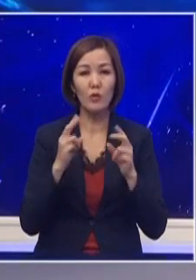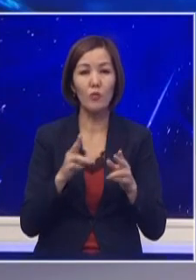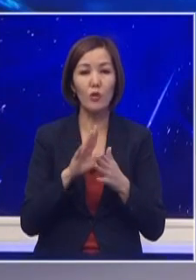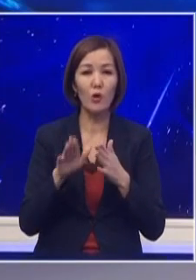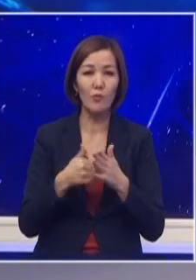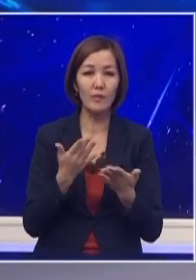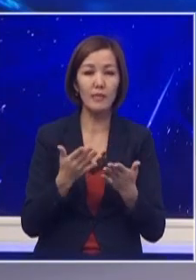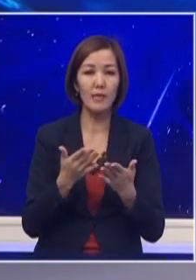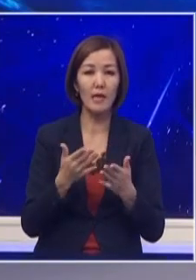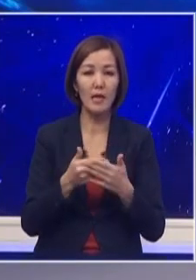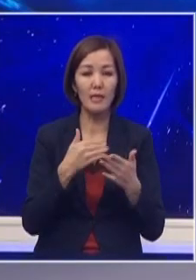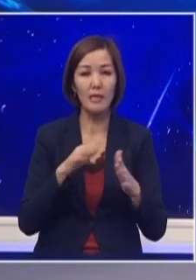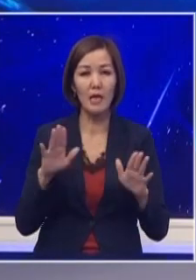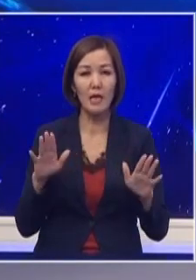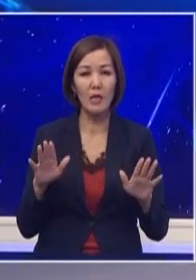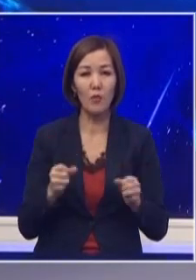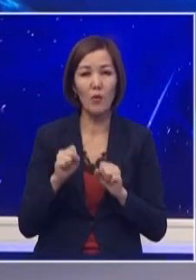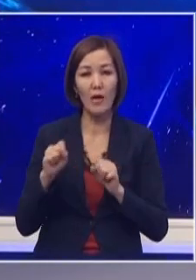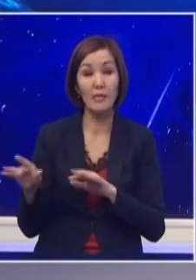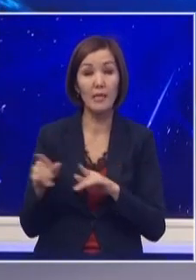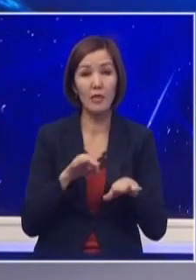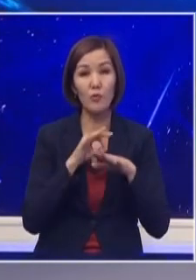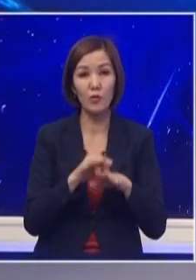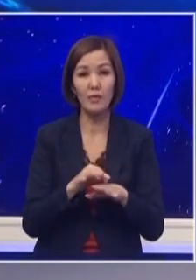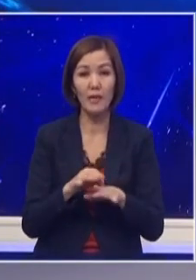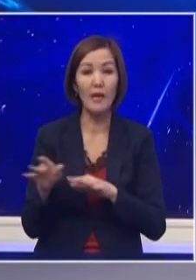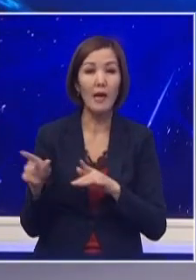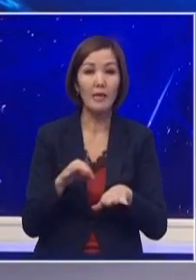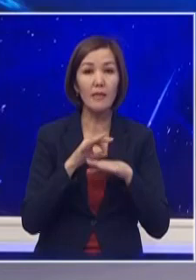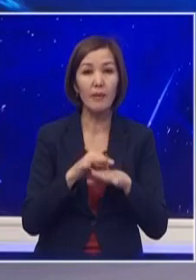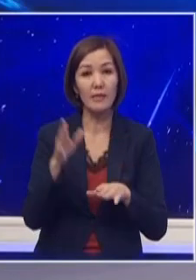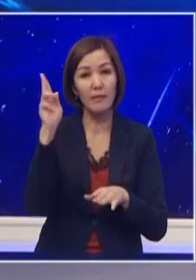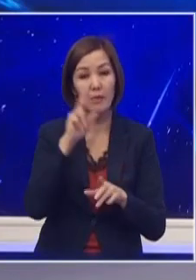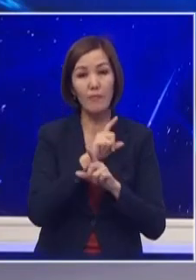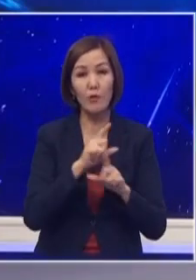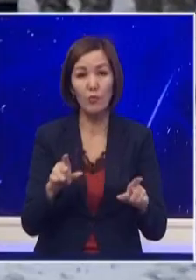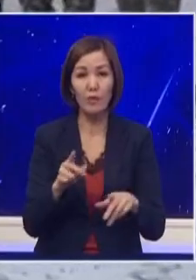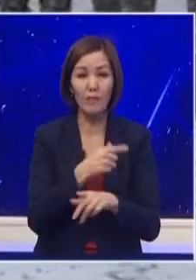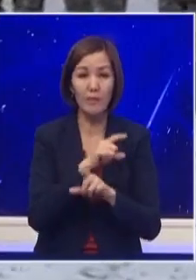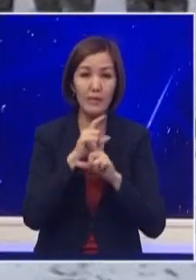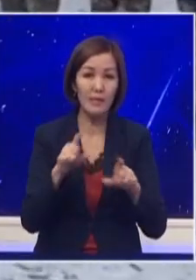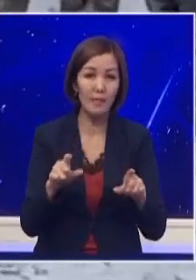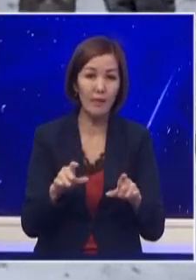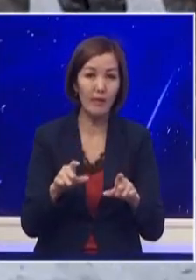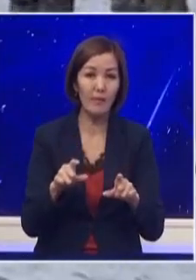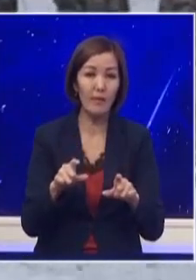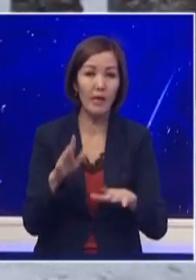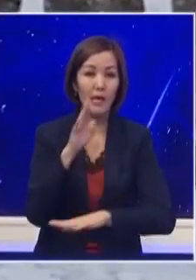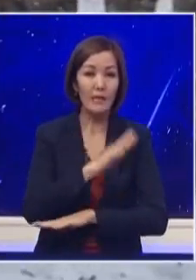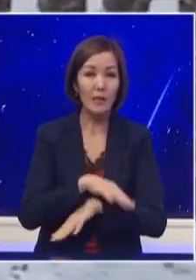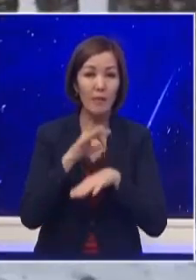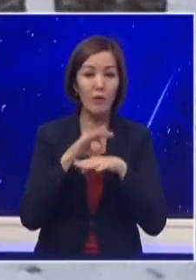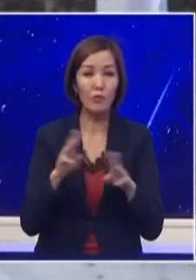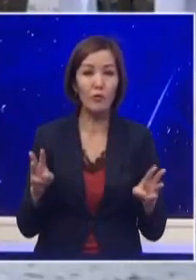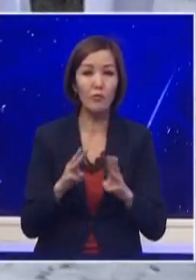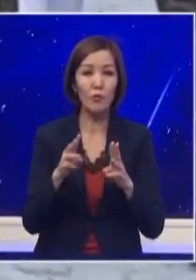және өрт кезіндегі адам өлімінің алдын алу акцияларын өткізді. Акция барысында білім беру ұйымдарында, медициналық